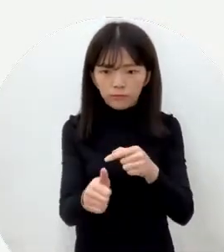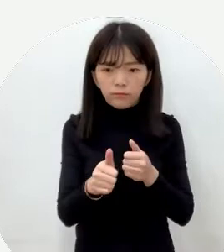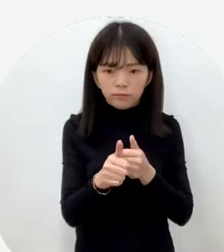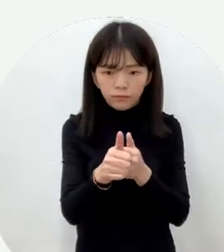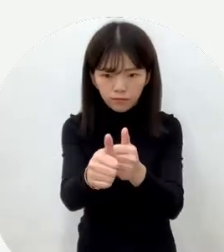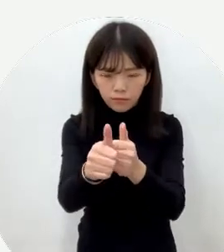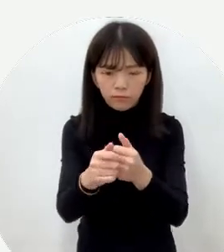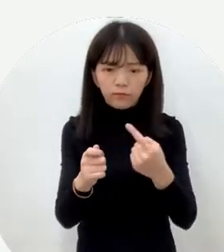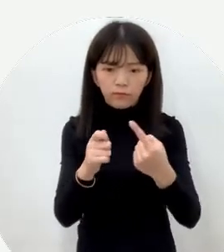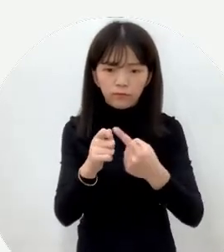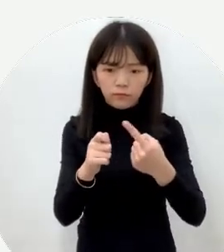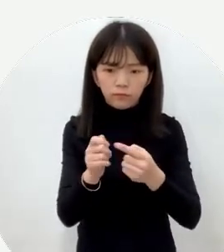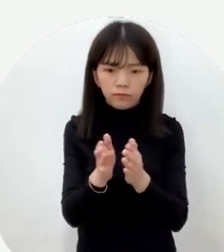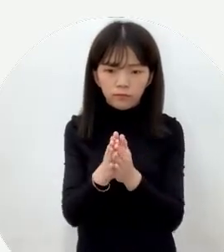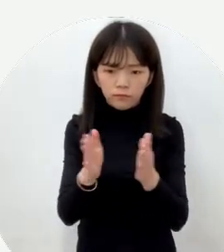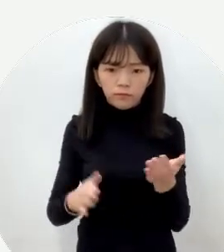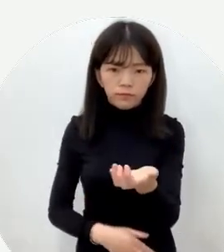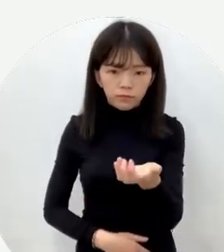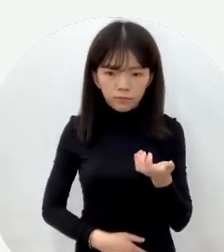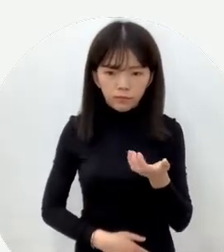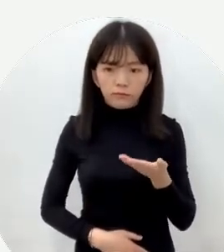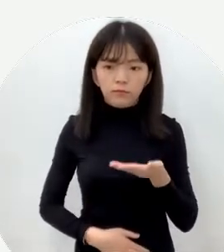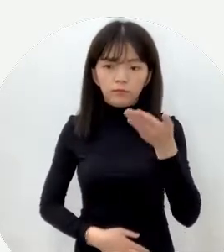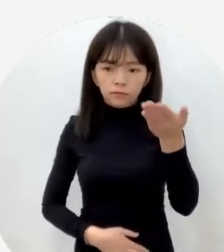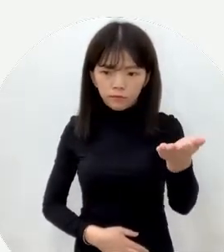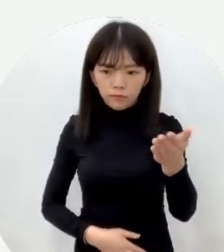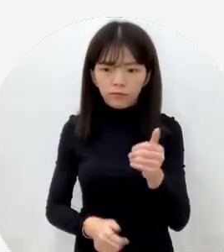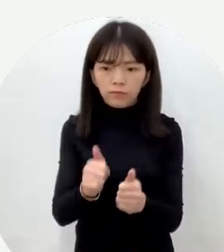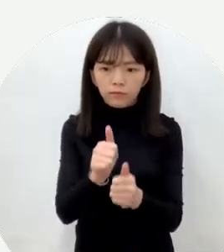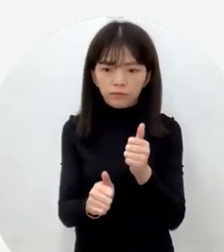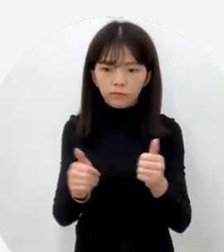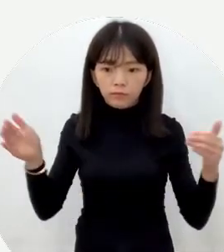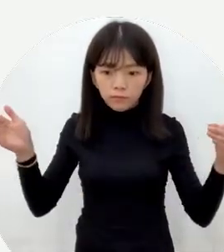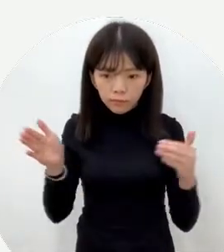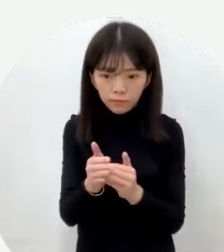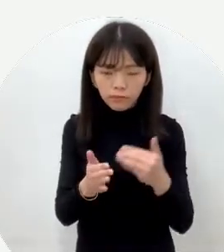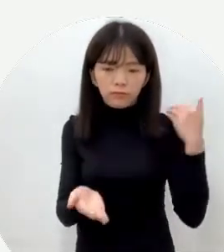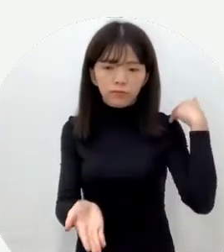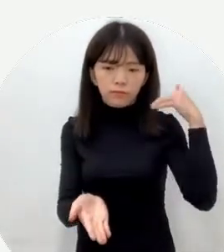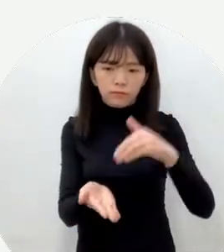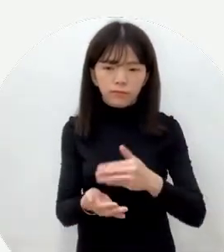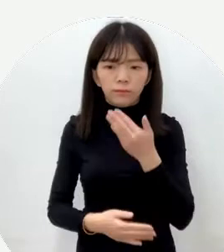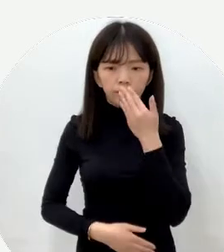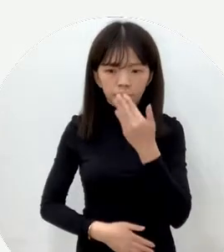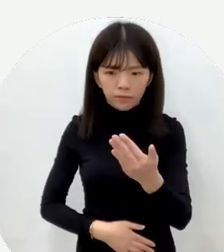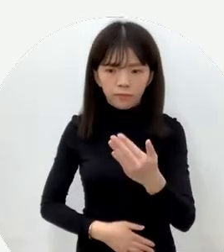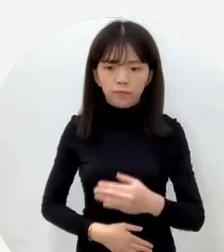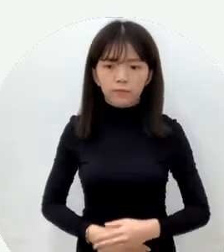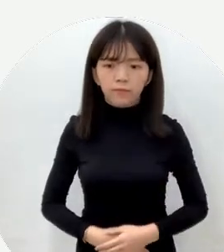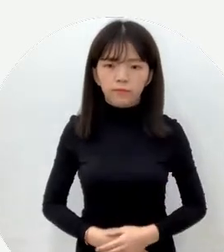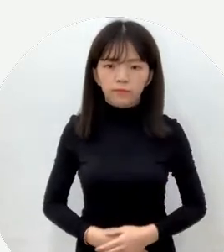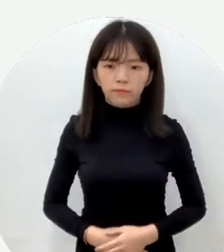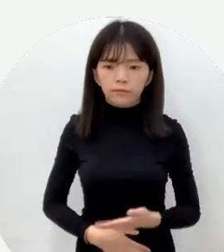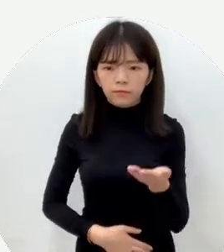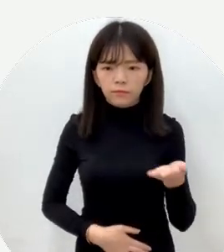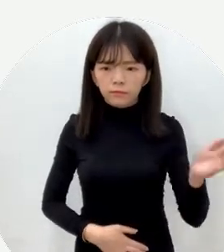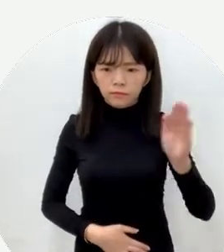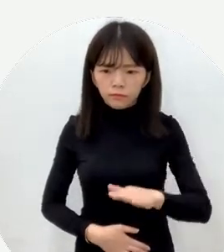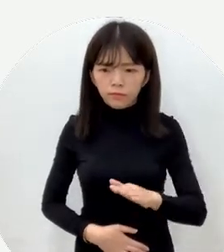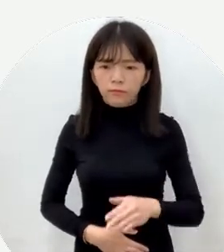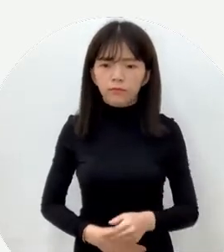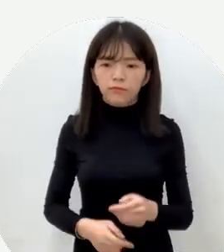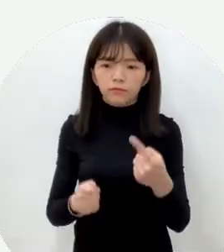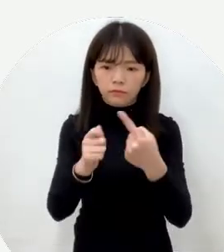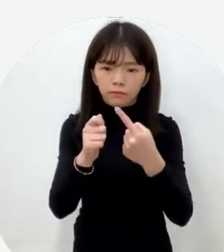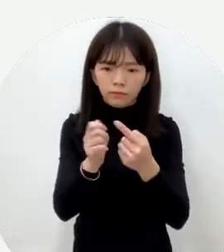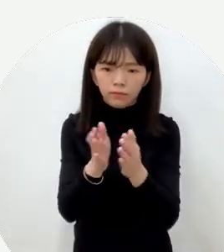따라서 1교시 시작 전에 제출하고 시험 종료 후에 돌려받으면 됩니다. 하지만